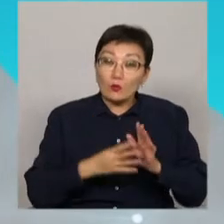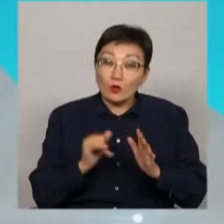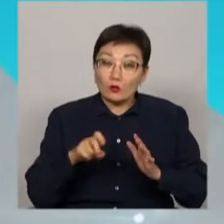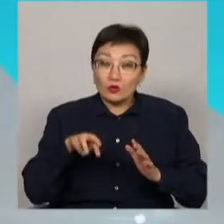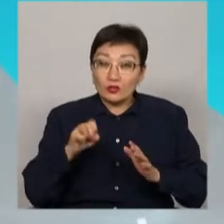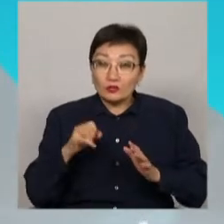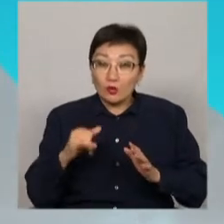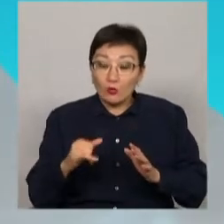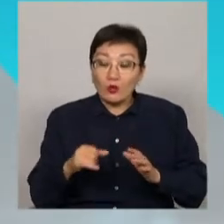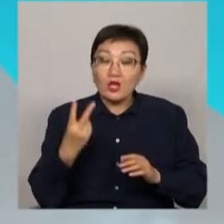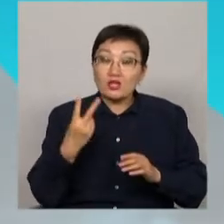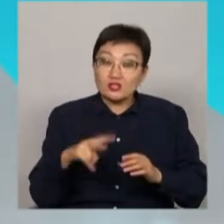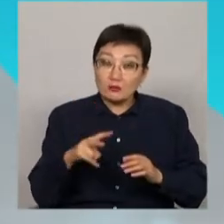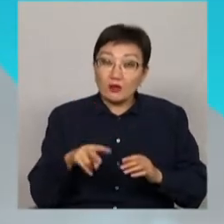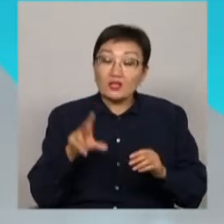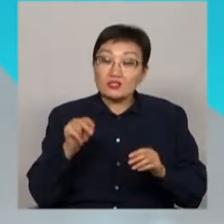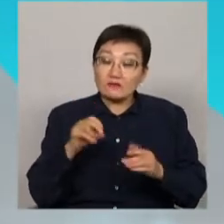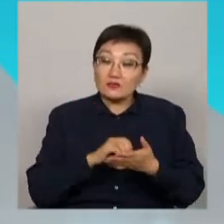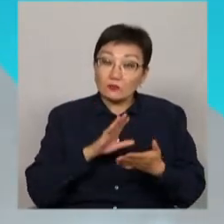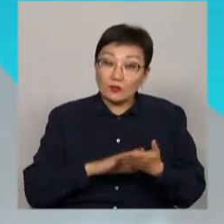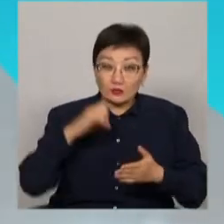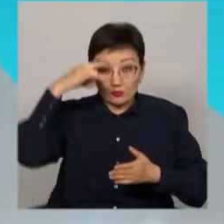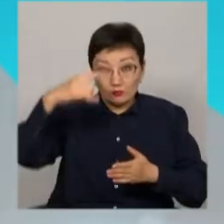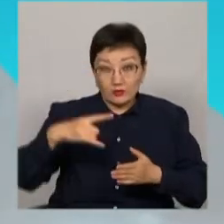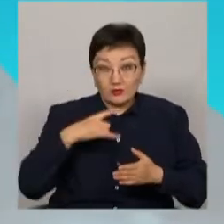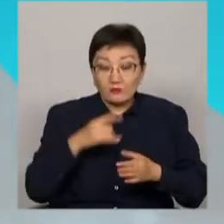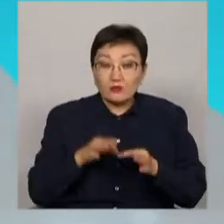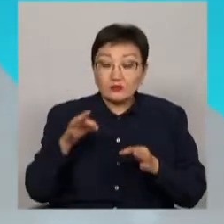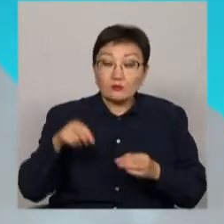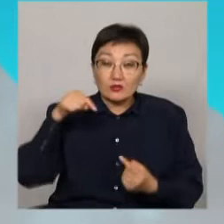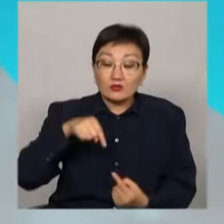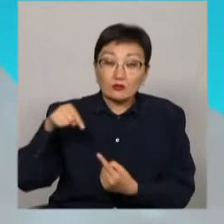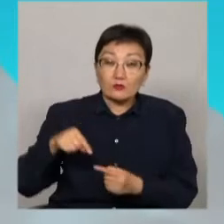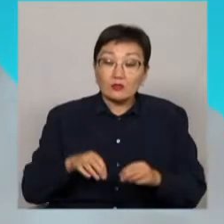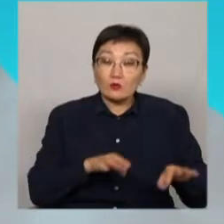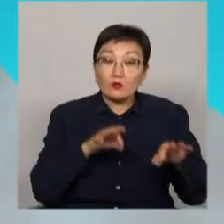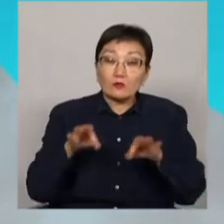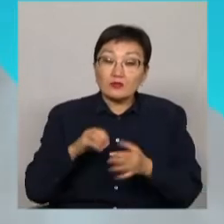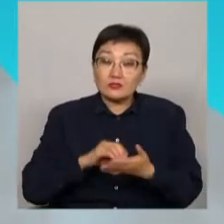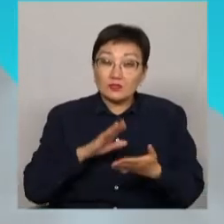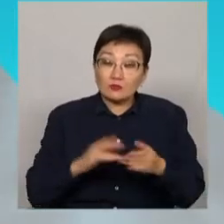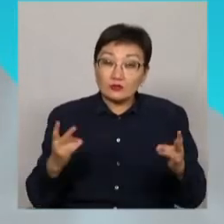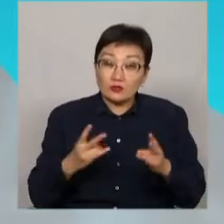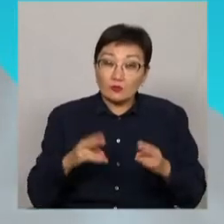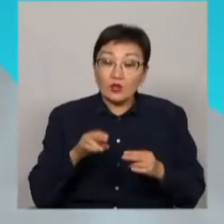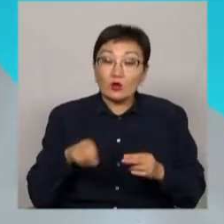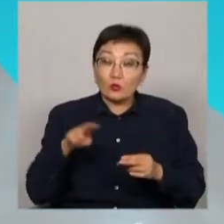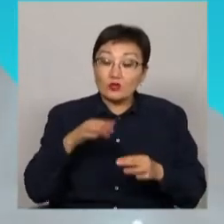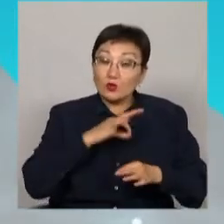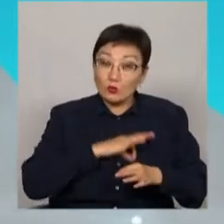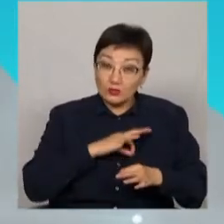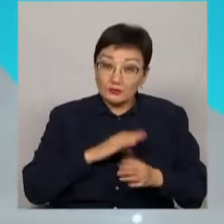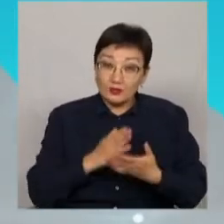Ұлытауға 20 кодын белгілеп отыр. Айта кетейік, Қазақстанда өңірді сәйкестендіру үшін көлік құралын тіркеуде тиісті код қолданылады. Бұған